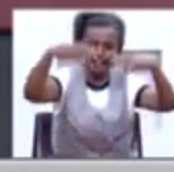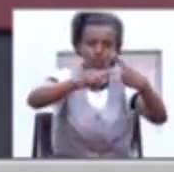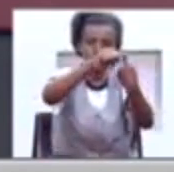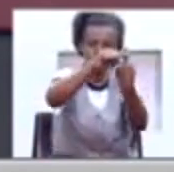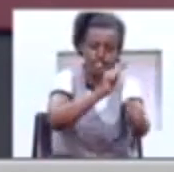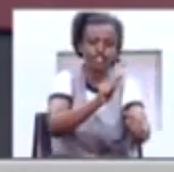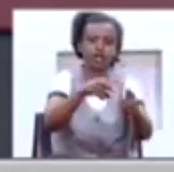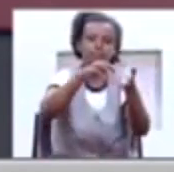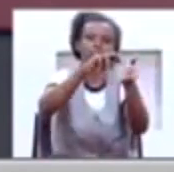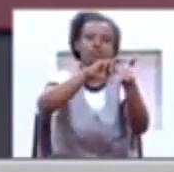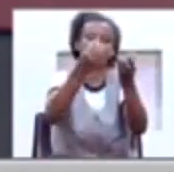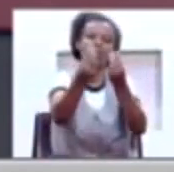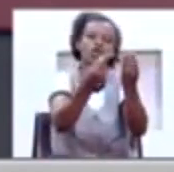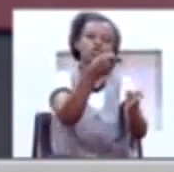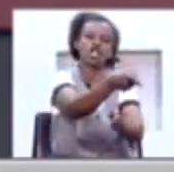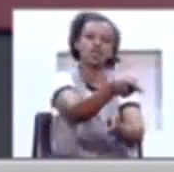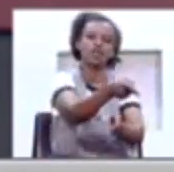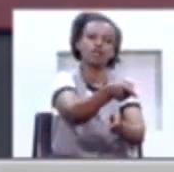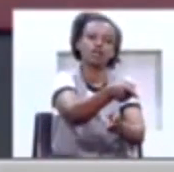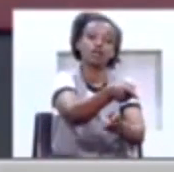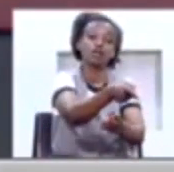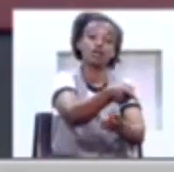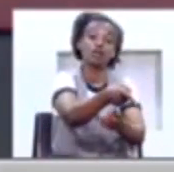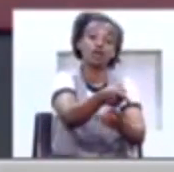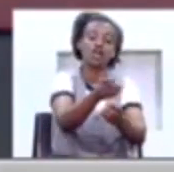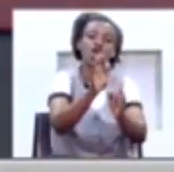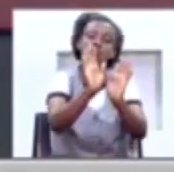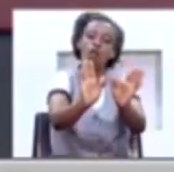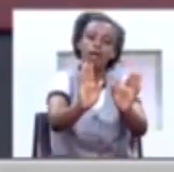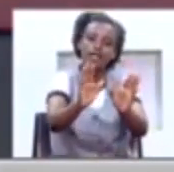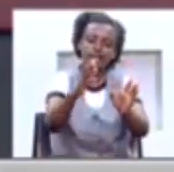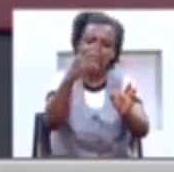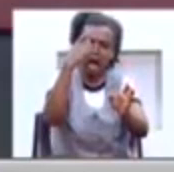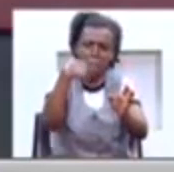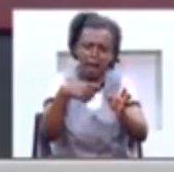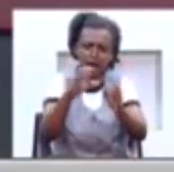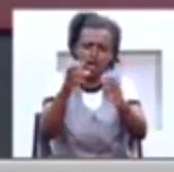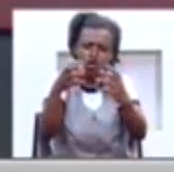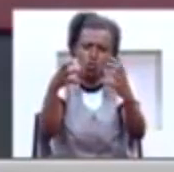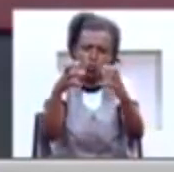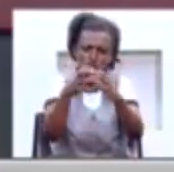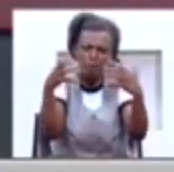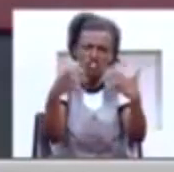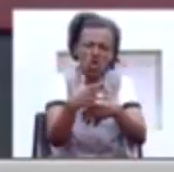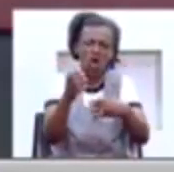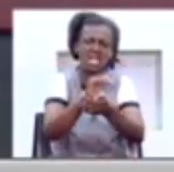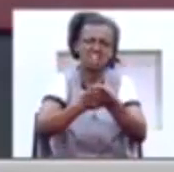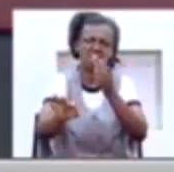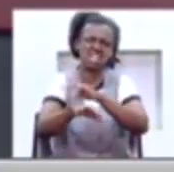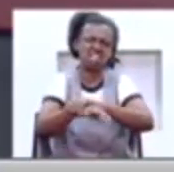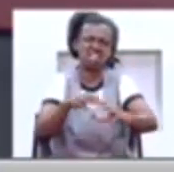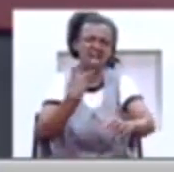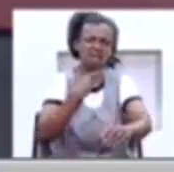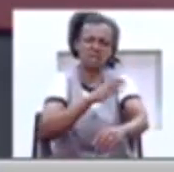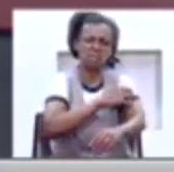bivuga arasoza agira ati byongeye kandi muhumuriza abaturage kuko two dutero tudafite imbaraga nk'izacu